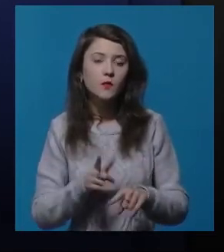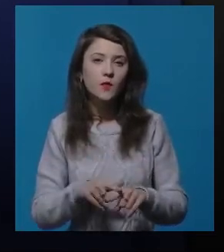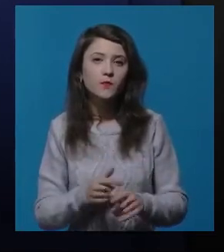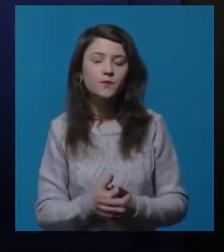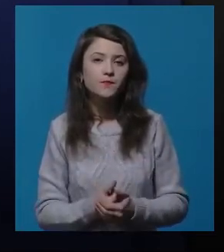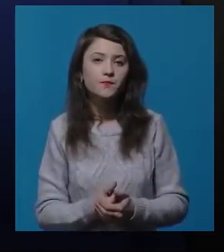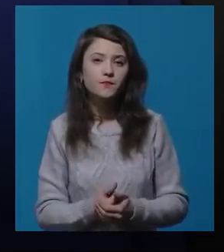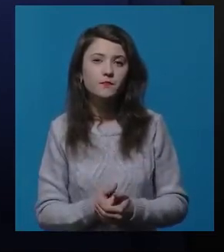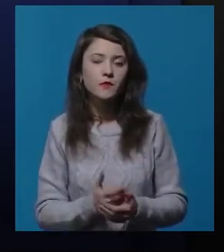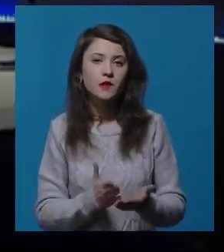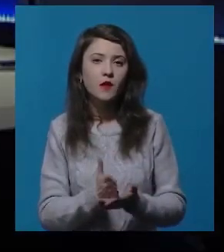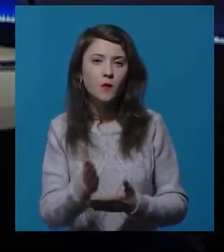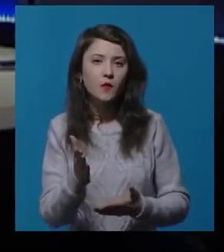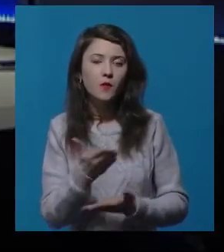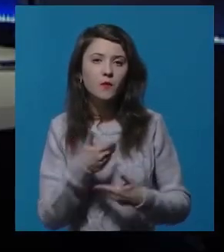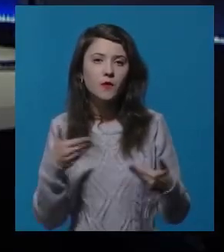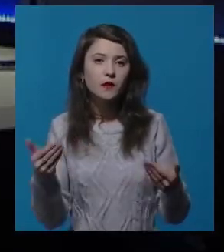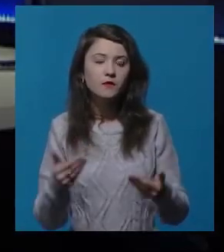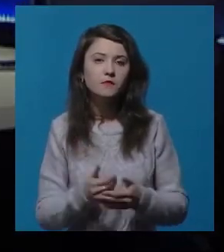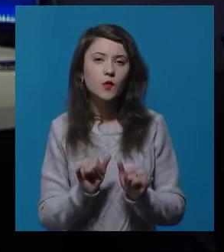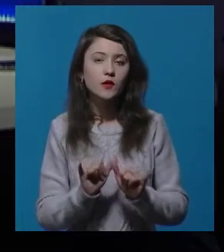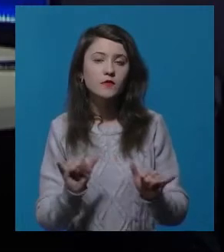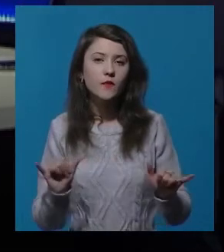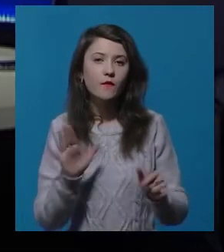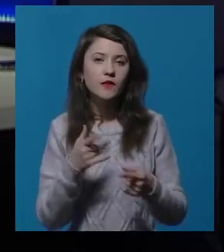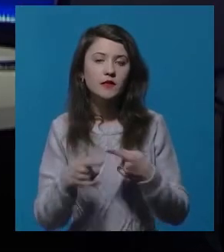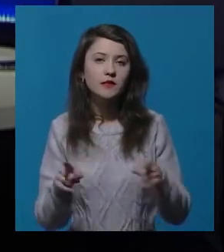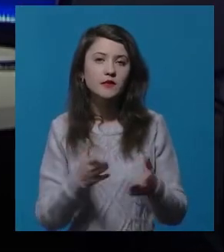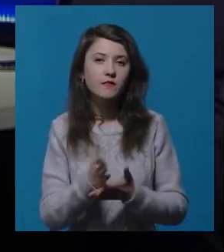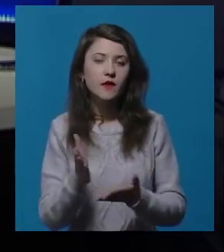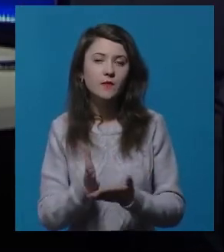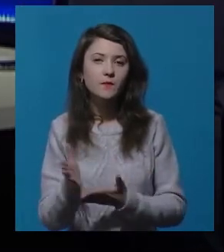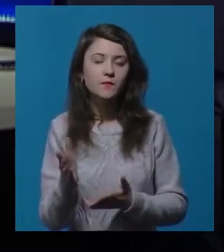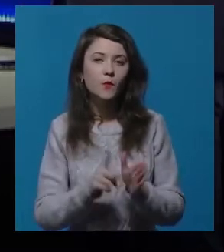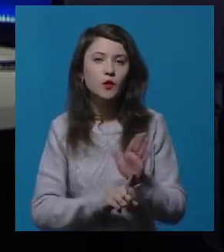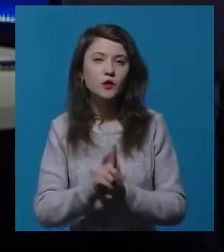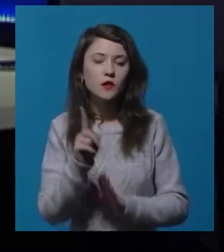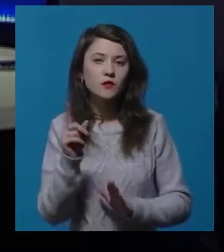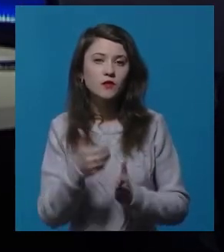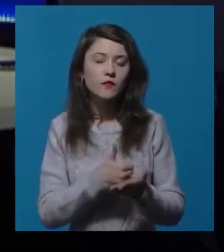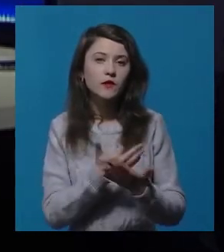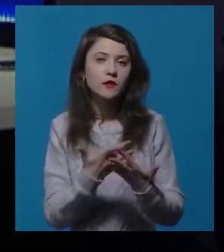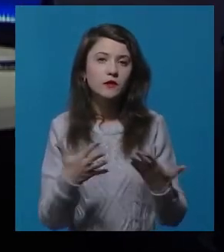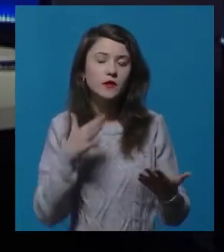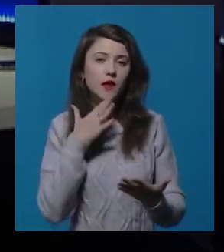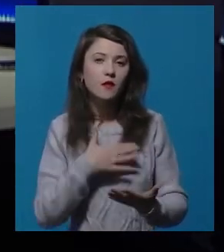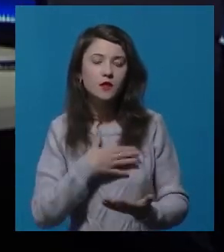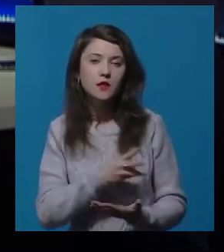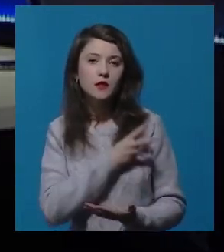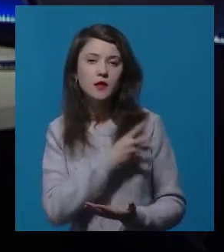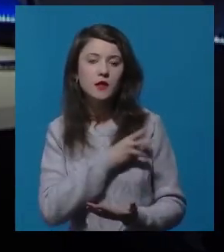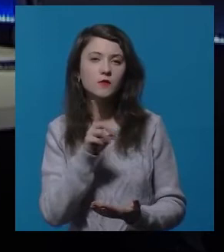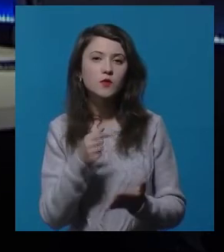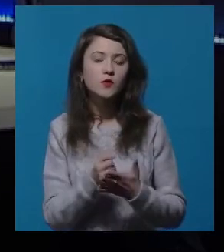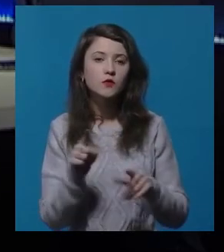цей напрямок ми розвиваємо в різних сферах. Це починаючи від різних наших ініціатив щодо